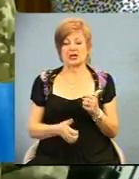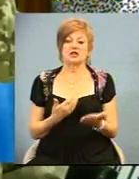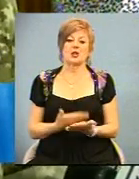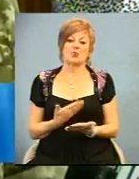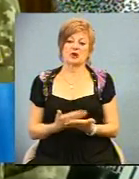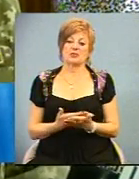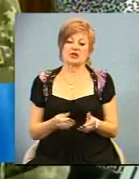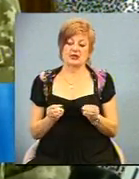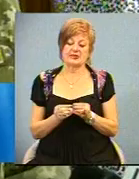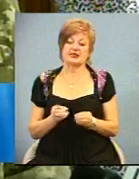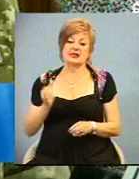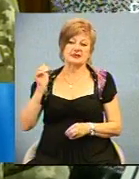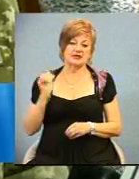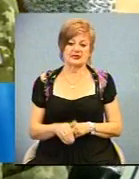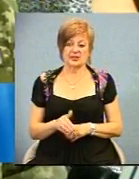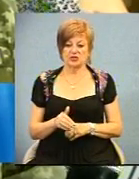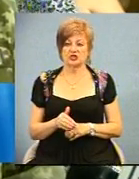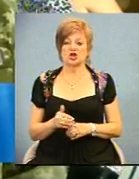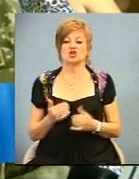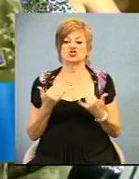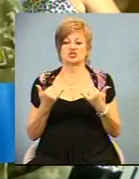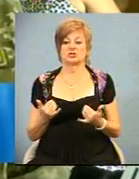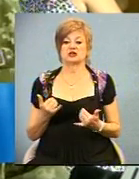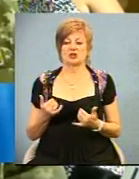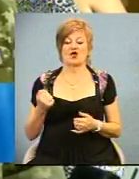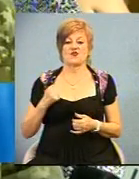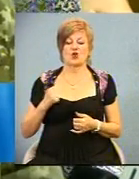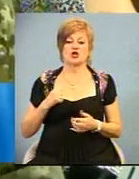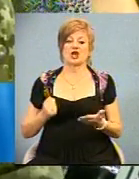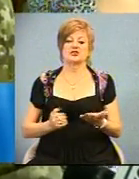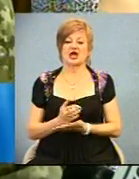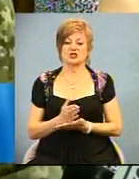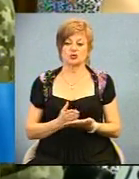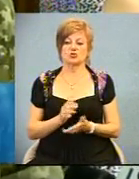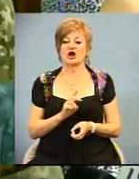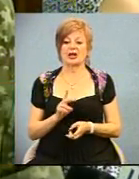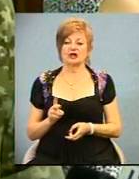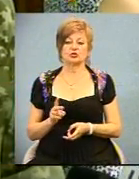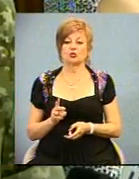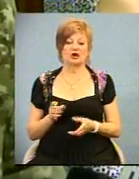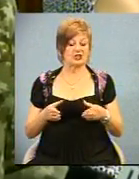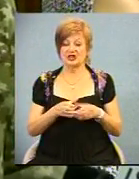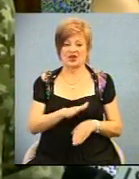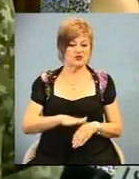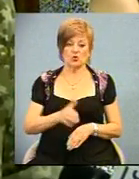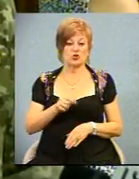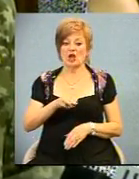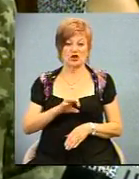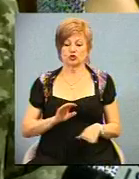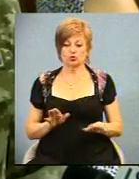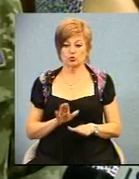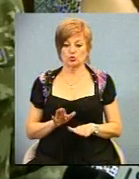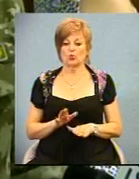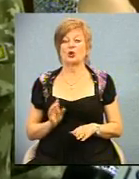близько 10 тисяч для військовослужбовця, який служить не в зоні АТО, плюс